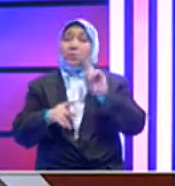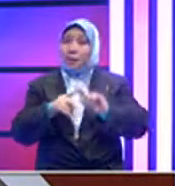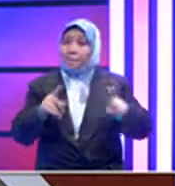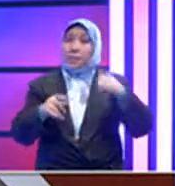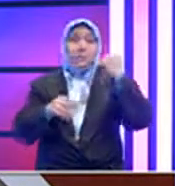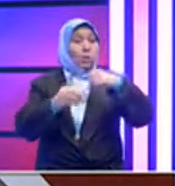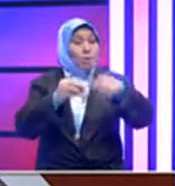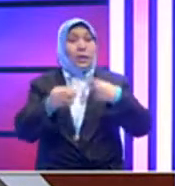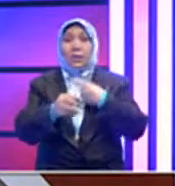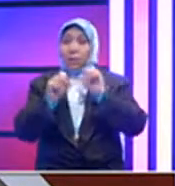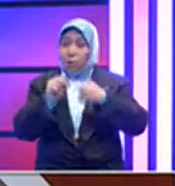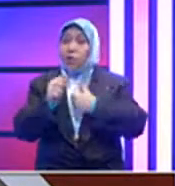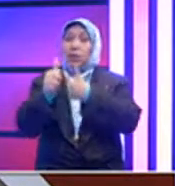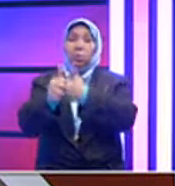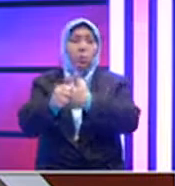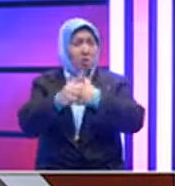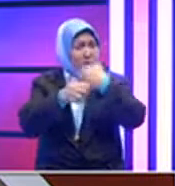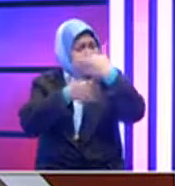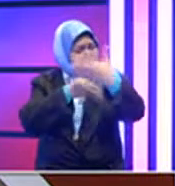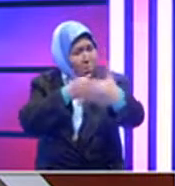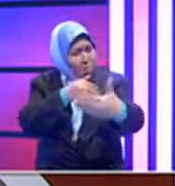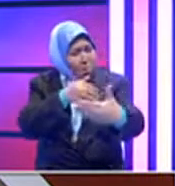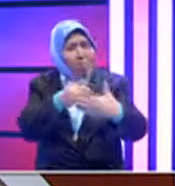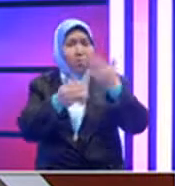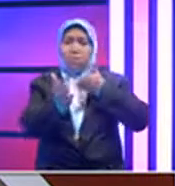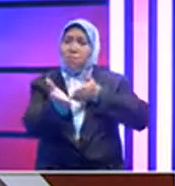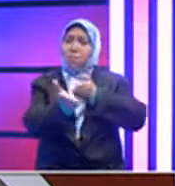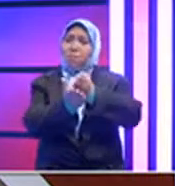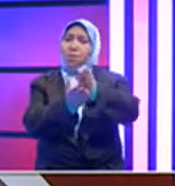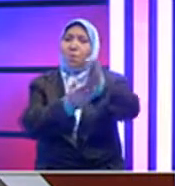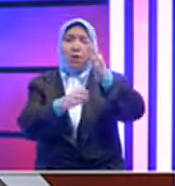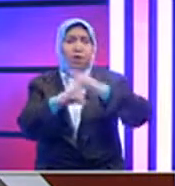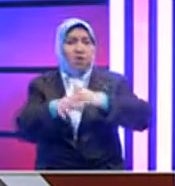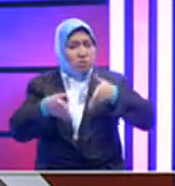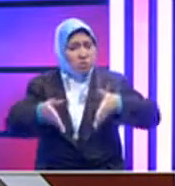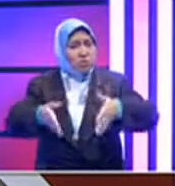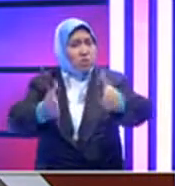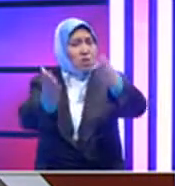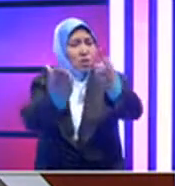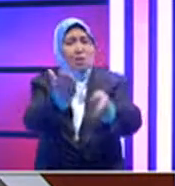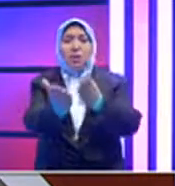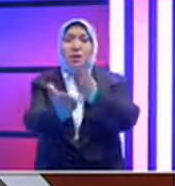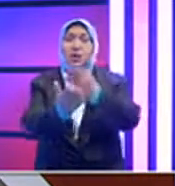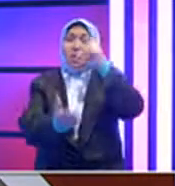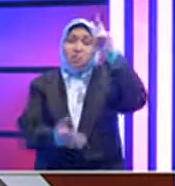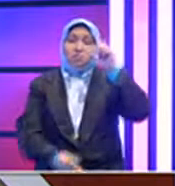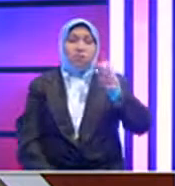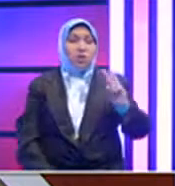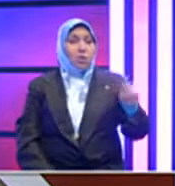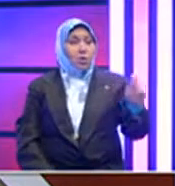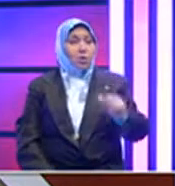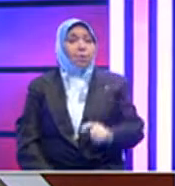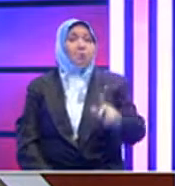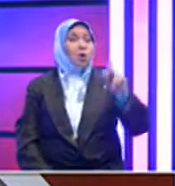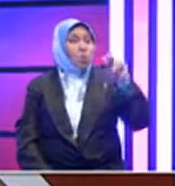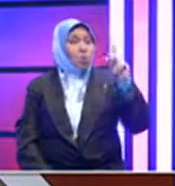perkara yang boleh kita ikut secara dekat untuk kita menuju kepada kepada Jalan Hidayah Allah subhanahuwata'ala fosil